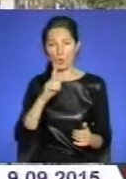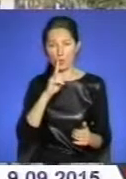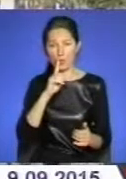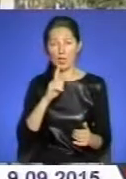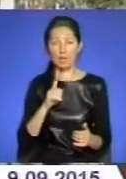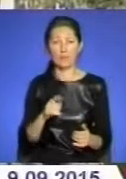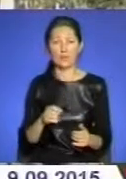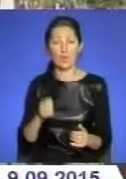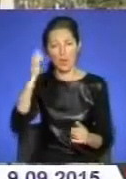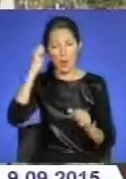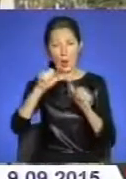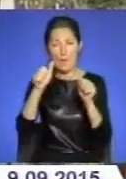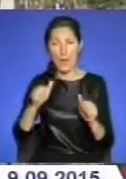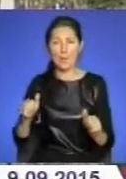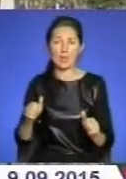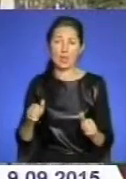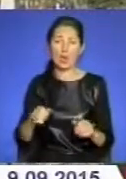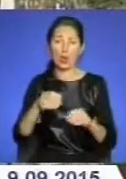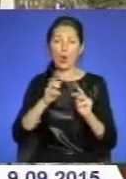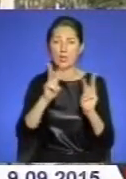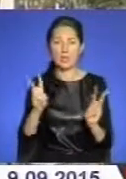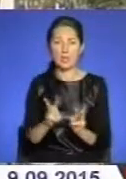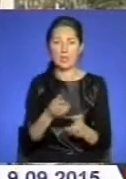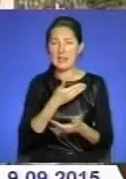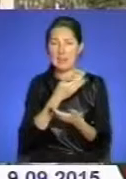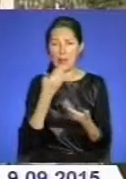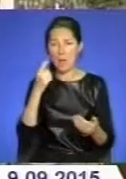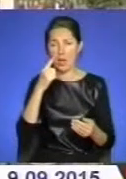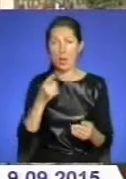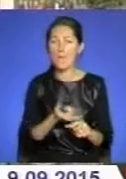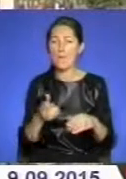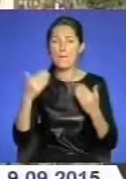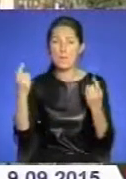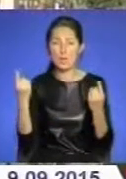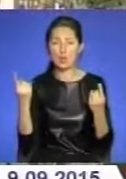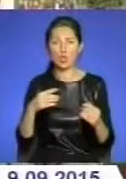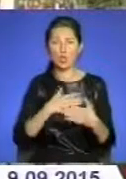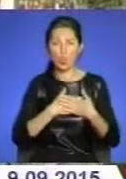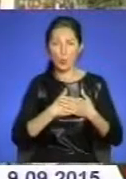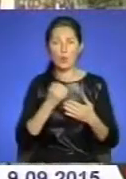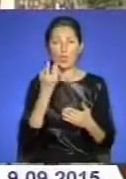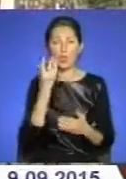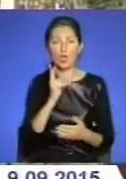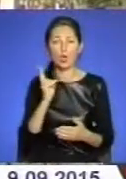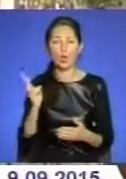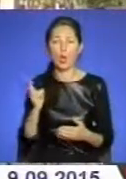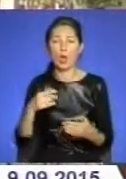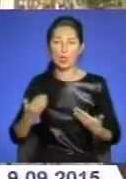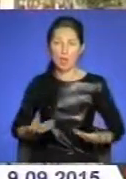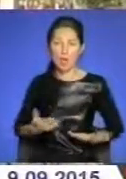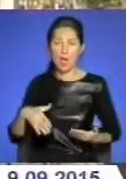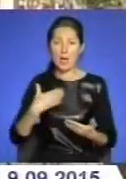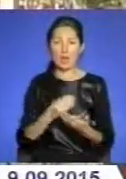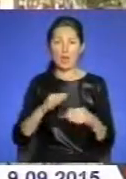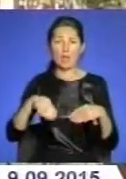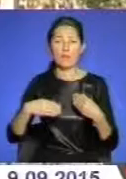хто життя своє покладає за ближніх своїх. Вони мали щиру любов до Бога,